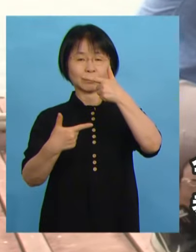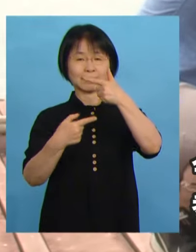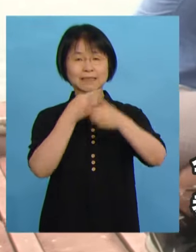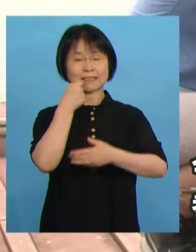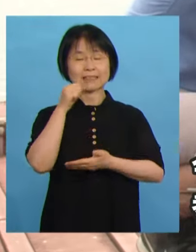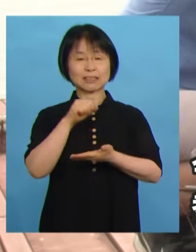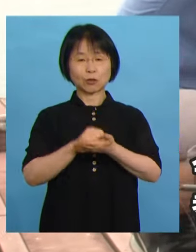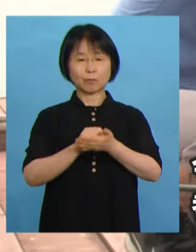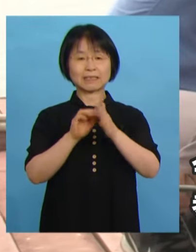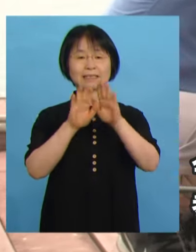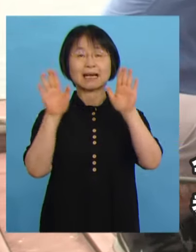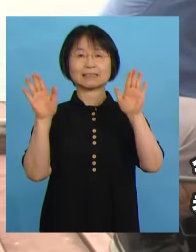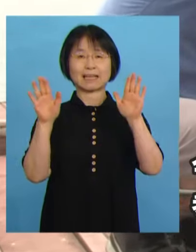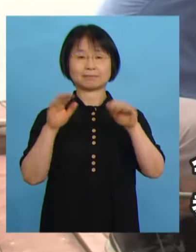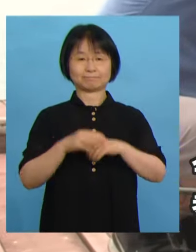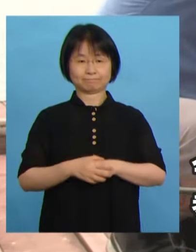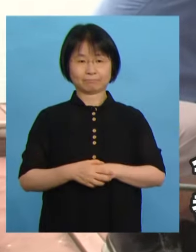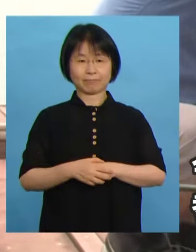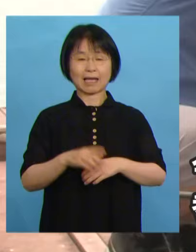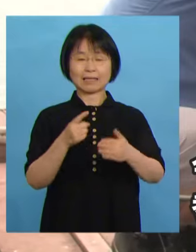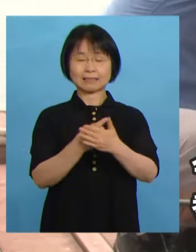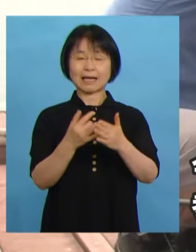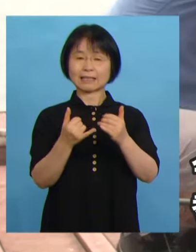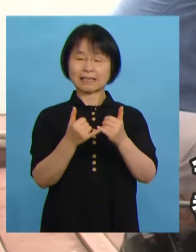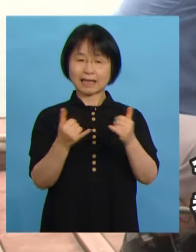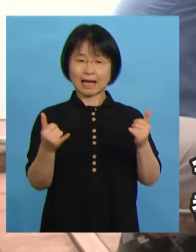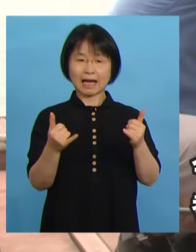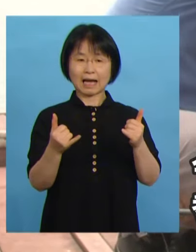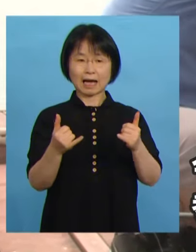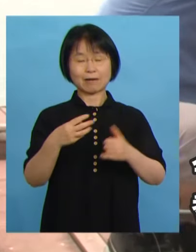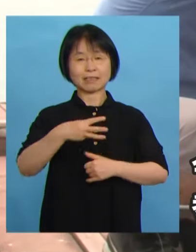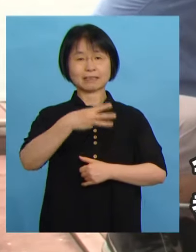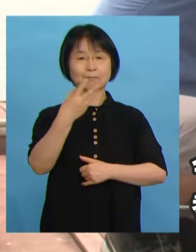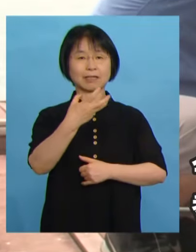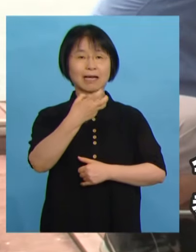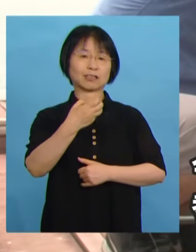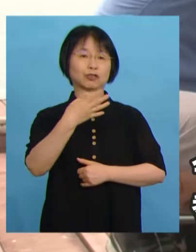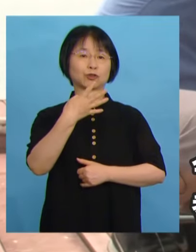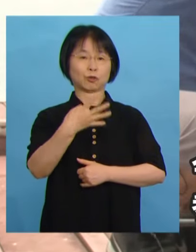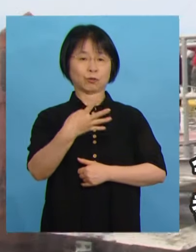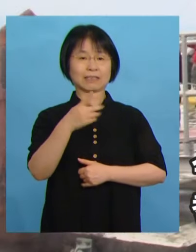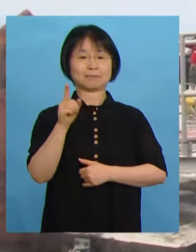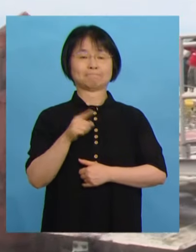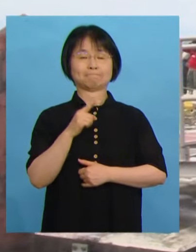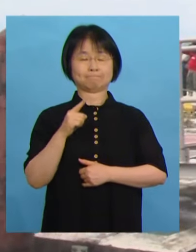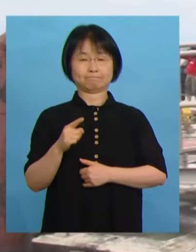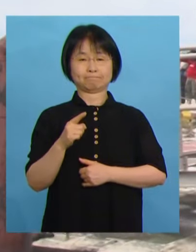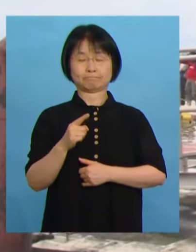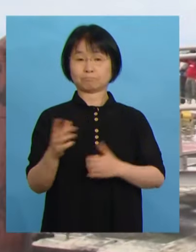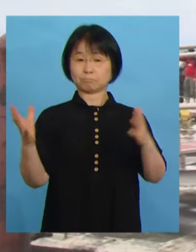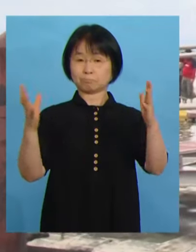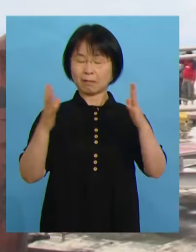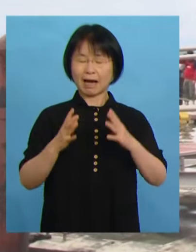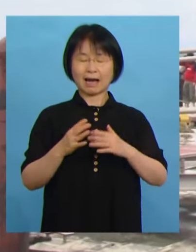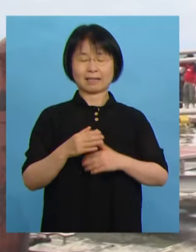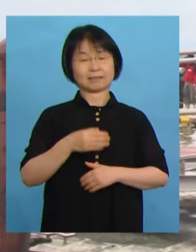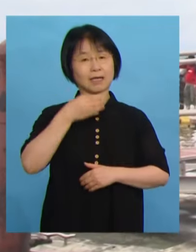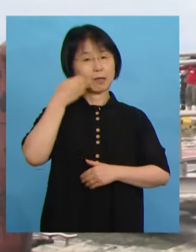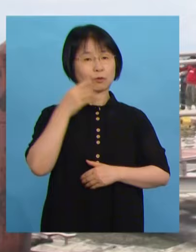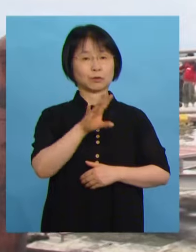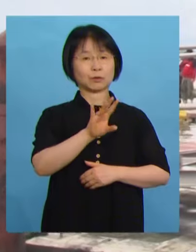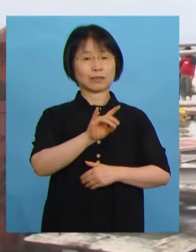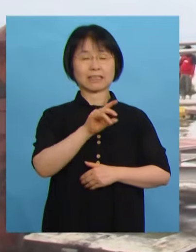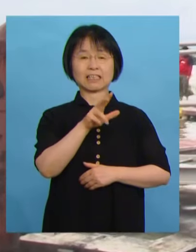日に開催し、参加者384名という盛況ぶりで、ブルーギル